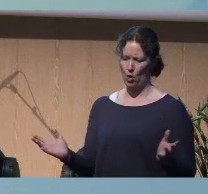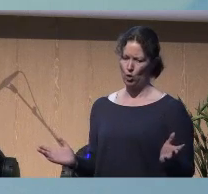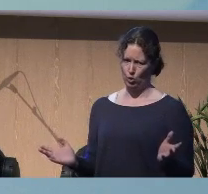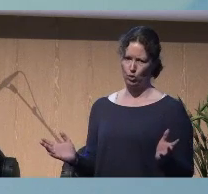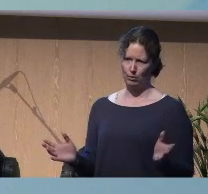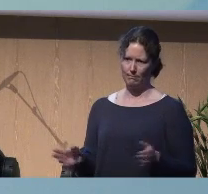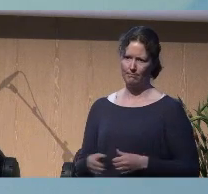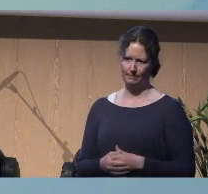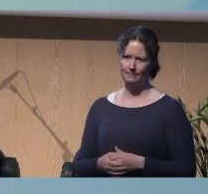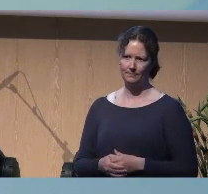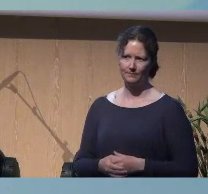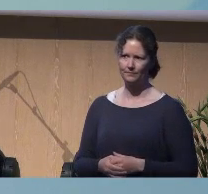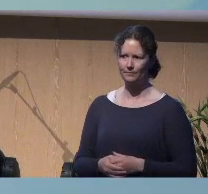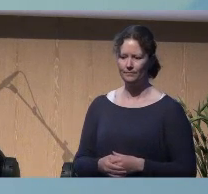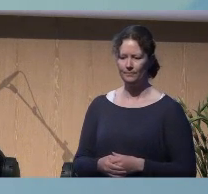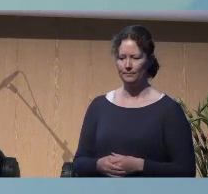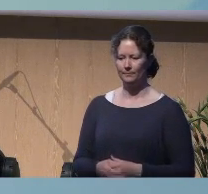bredde.